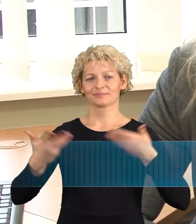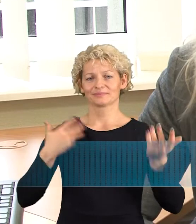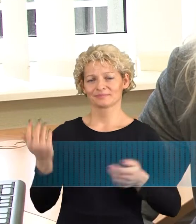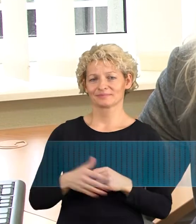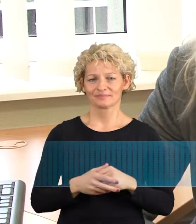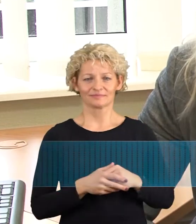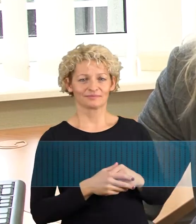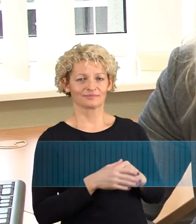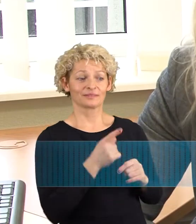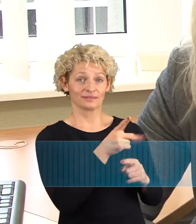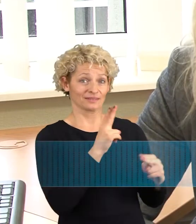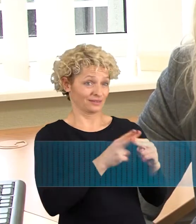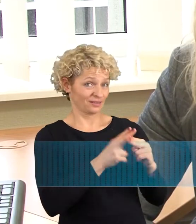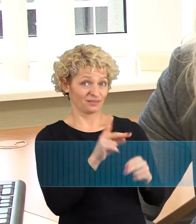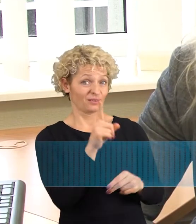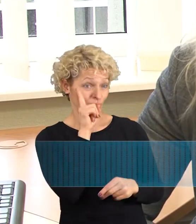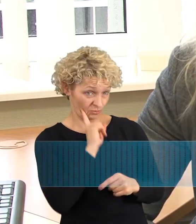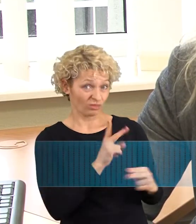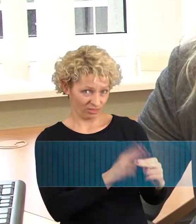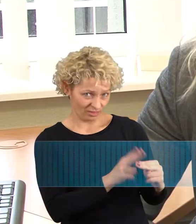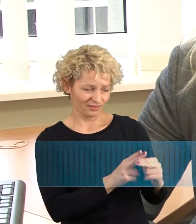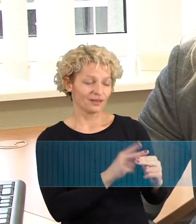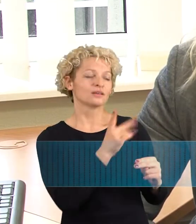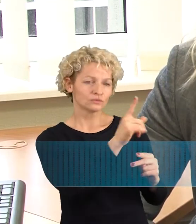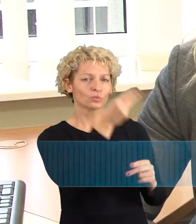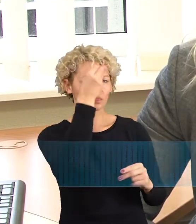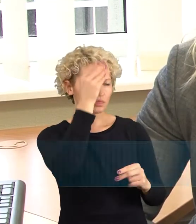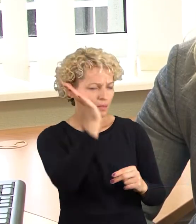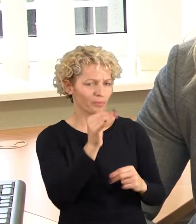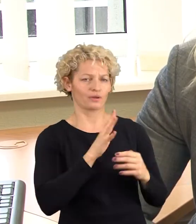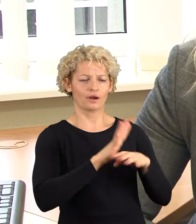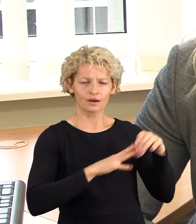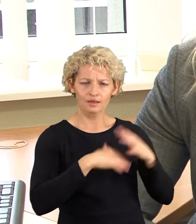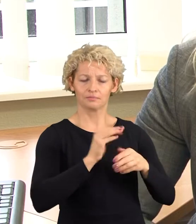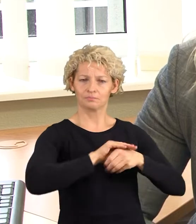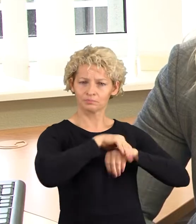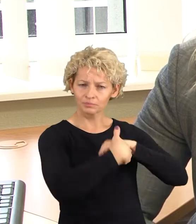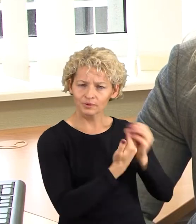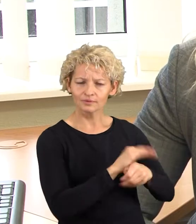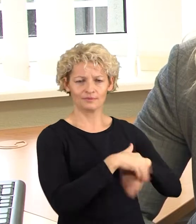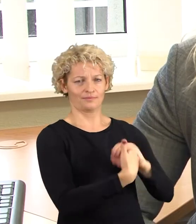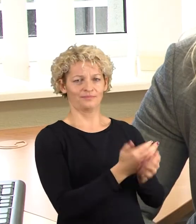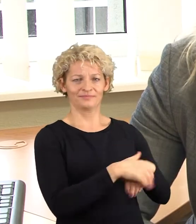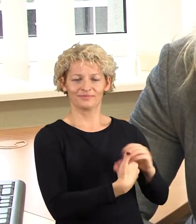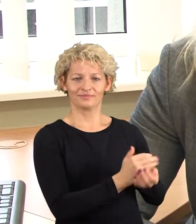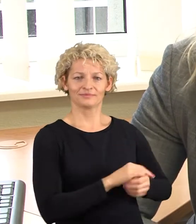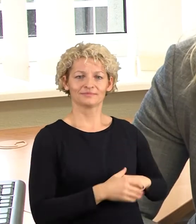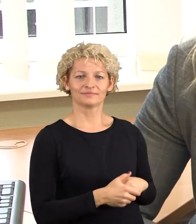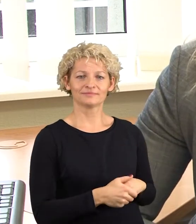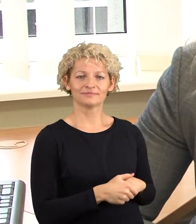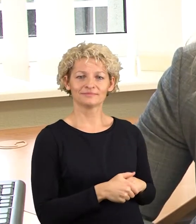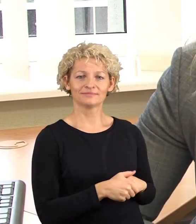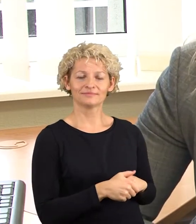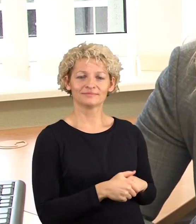tiek peršalimo ligomis labai svarbu yra tinkamai ir dažnai plauti rankas, tai yra sena taisyklė, bet... kaip